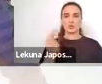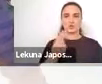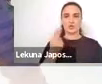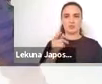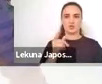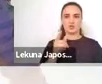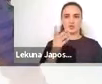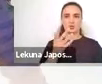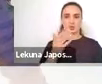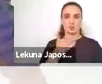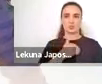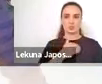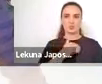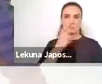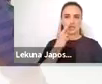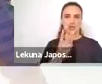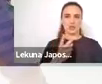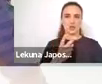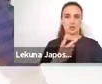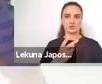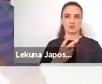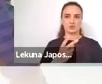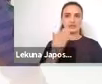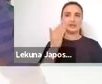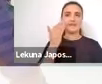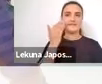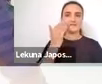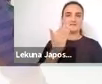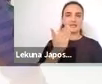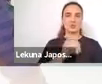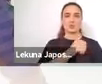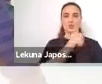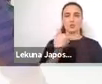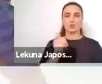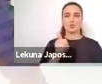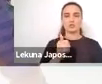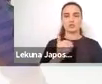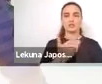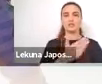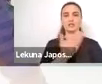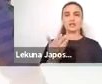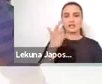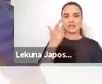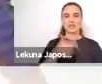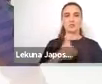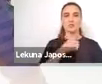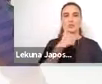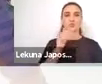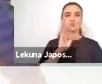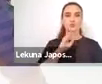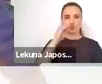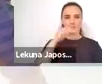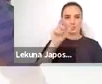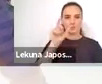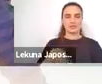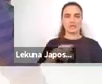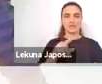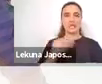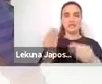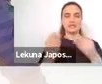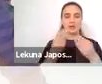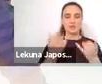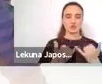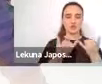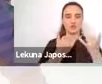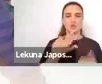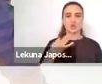თამაში თუ ვსურთ დაინახოთ თქვენი როგორც თქვენი თავი როგორც მშობელი არის ეთამაშეთ თქვენ